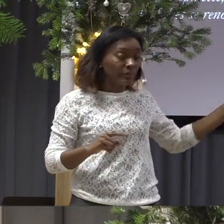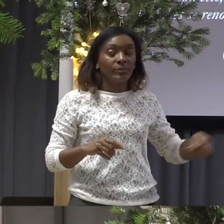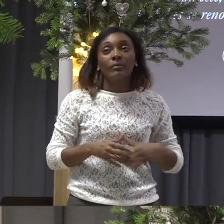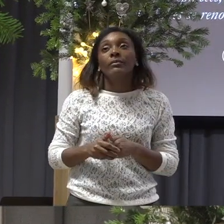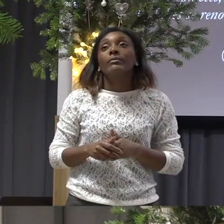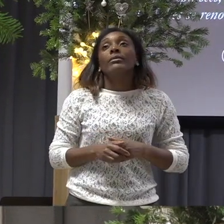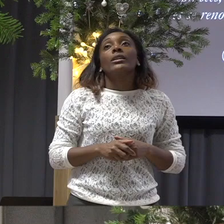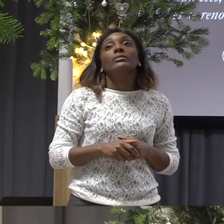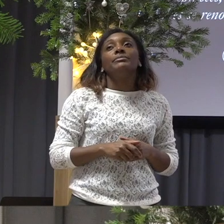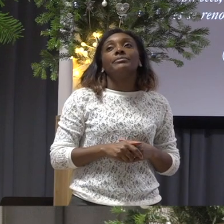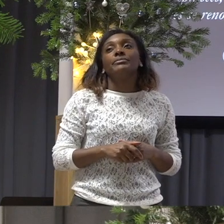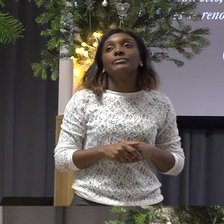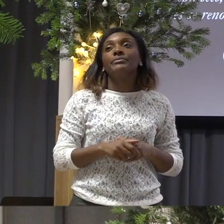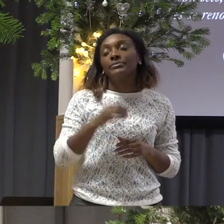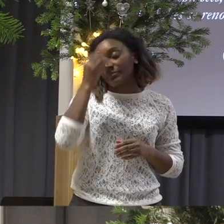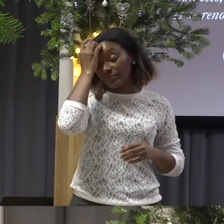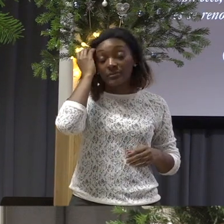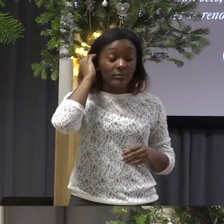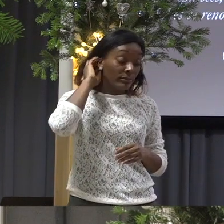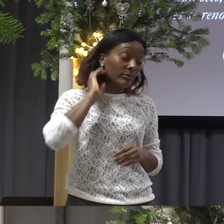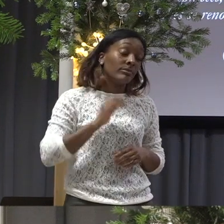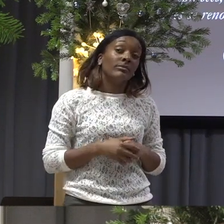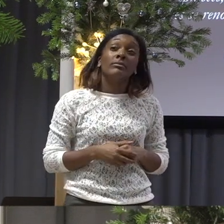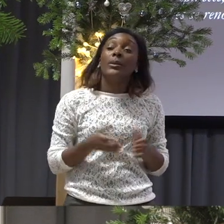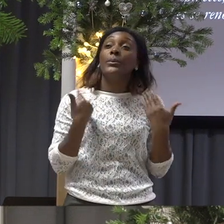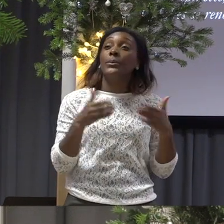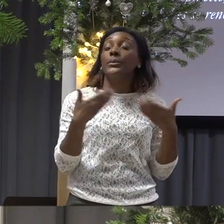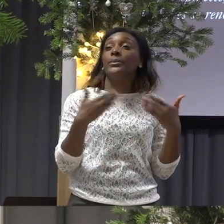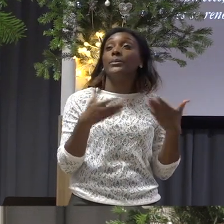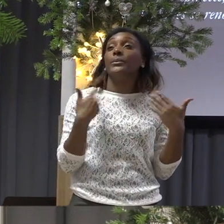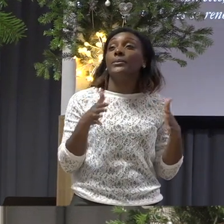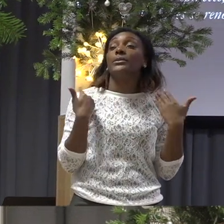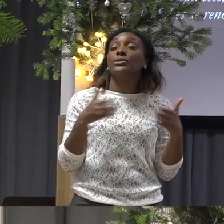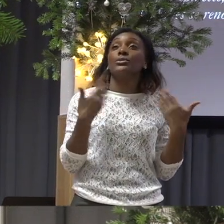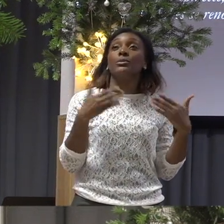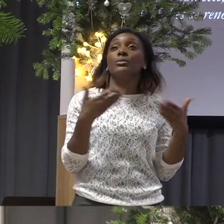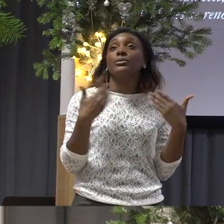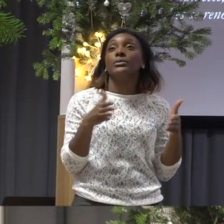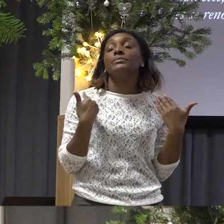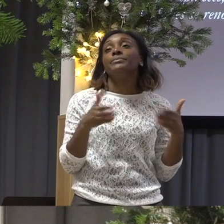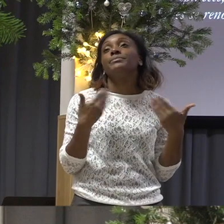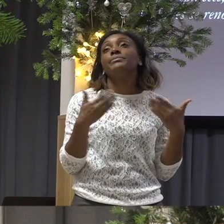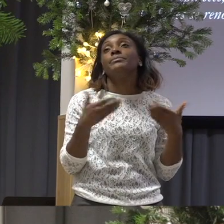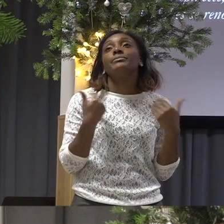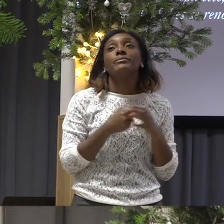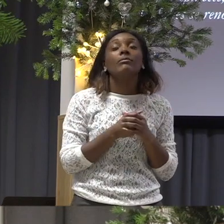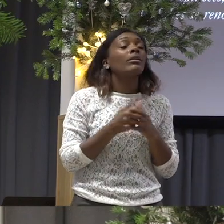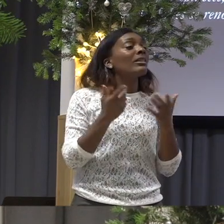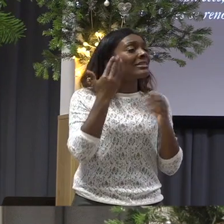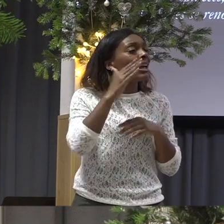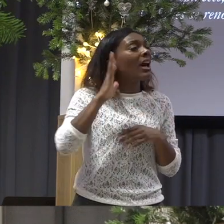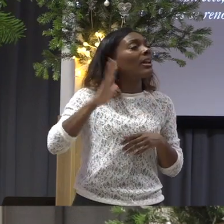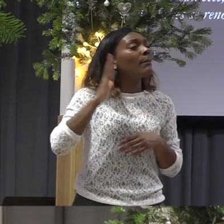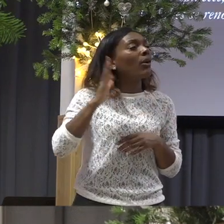Donc, vous savez, lorsque les autres rois venaient, ils rasiaient tout ce qui était dans la ville. Ils tuaient, ils éventraient les